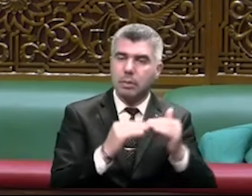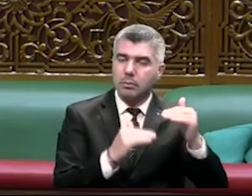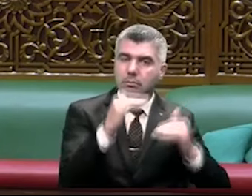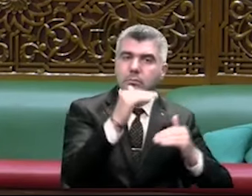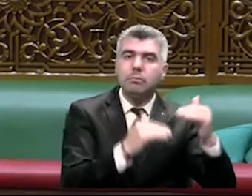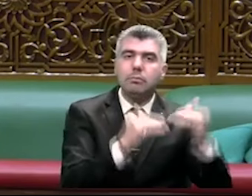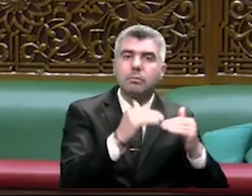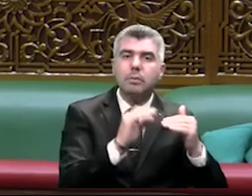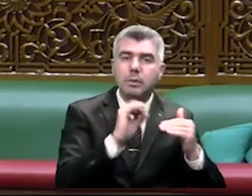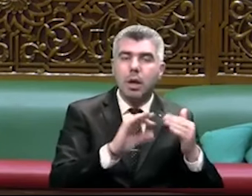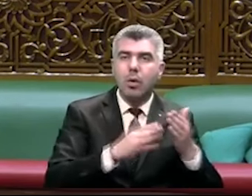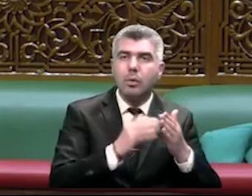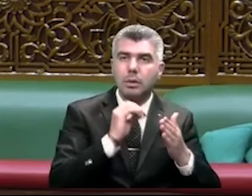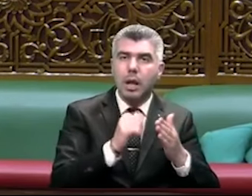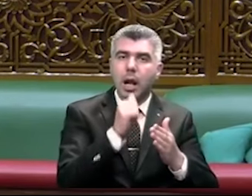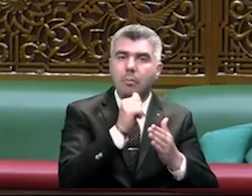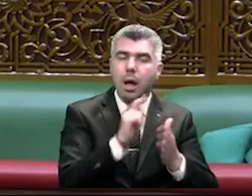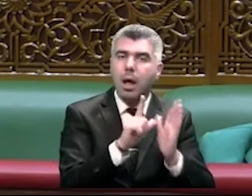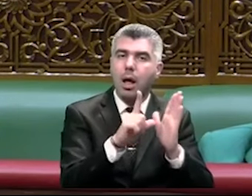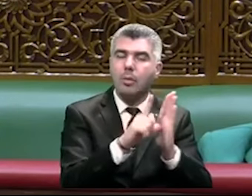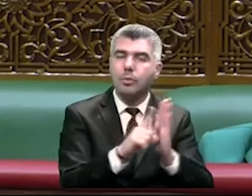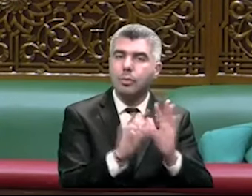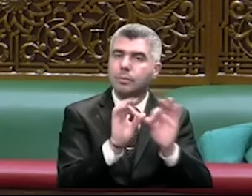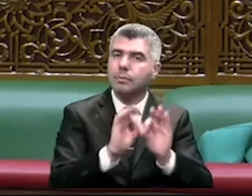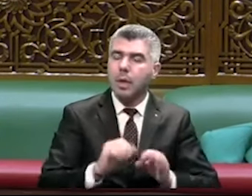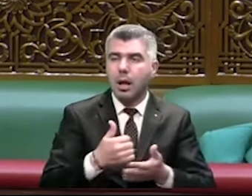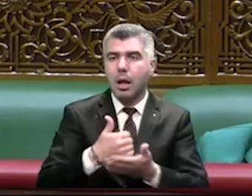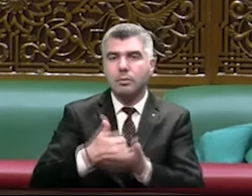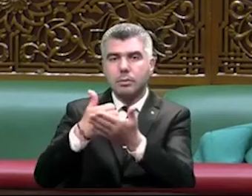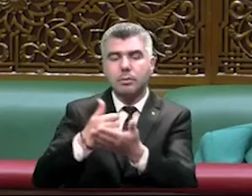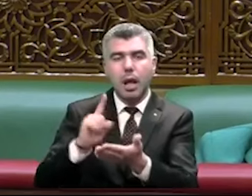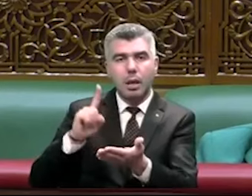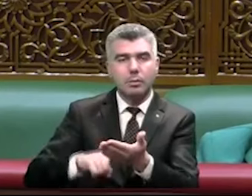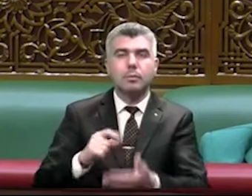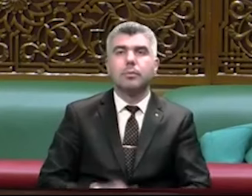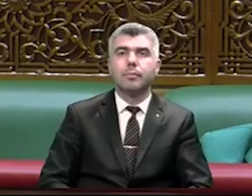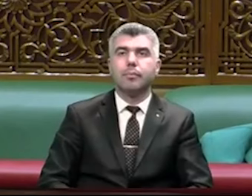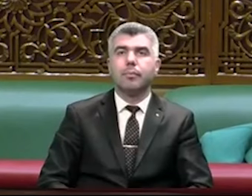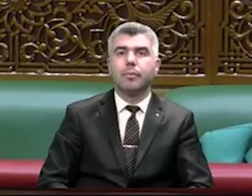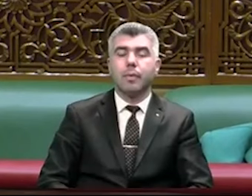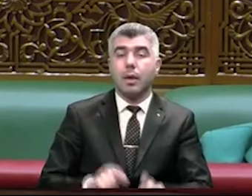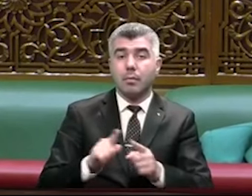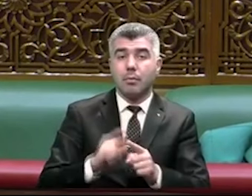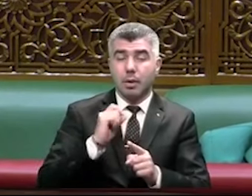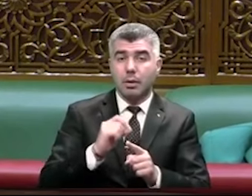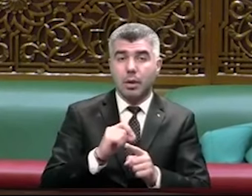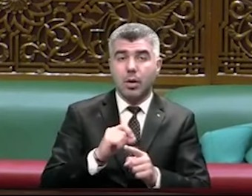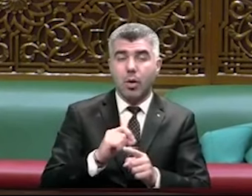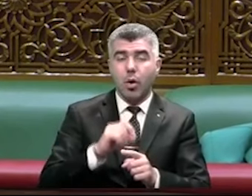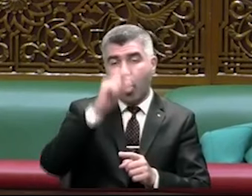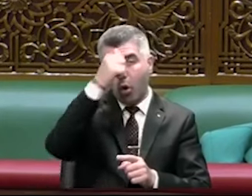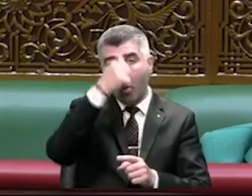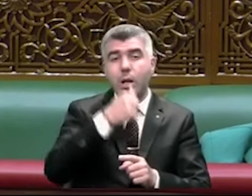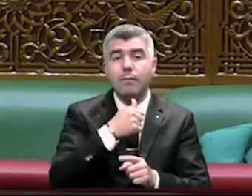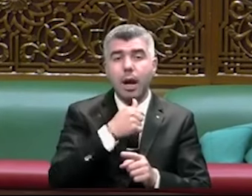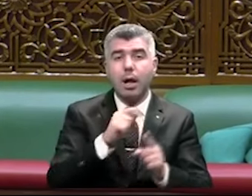المجاليه حتى في التمتع بهذا الحق كما انه من اجل انقاذ نهر ام الربيع من تلوث بسبب